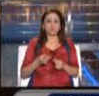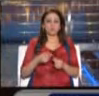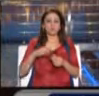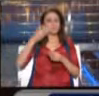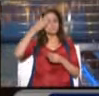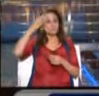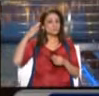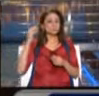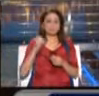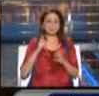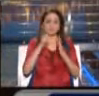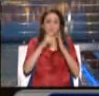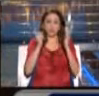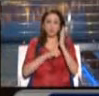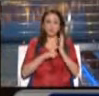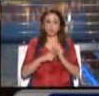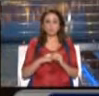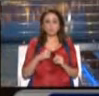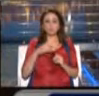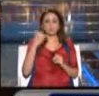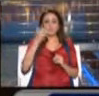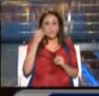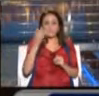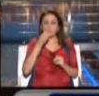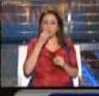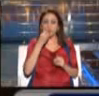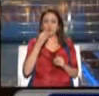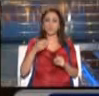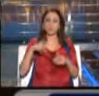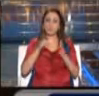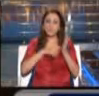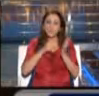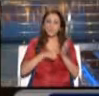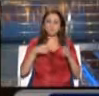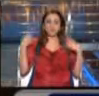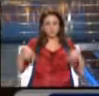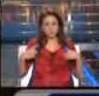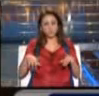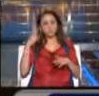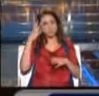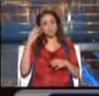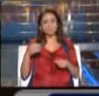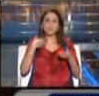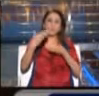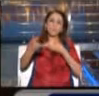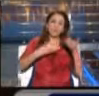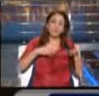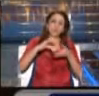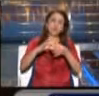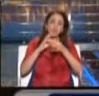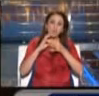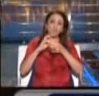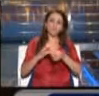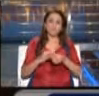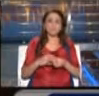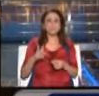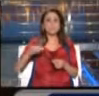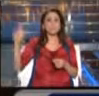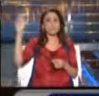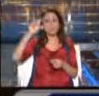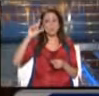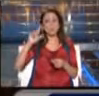للشؤون القانونيه في بيته، وكلوا سمنه وكلوا عسل وكلوا جبنه قديمه وكلوا فطير واتبسطوا كل حاجه، كانوا قاعدين مع الراجل وكيل لجنه